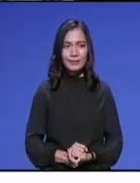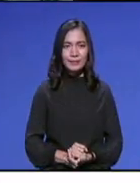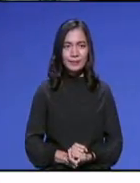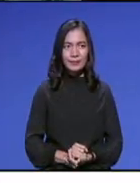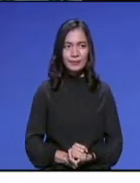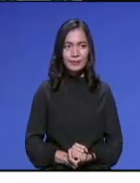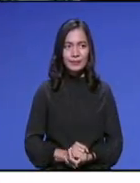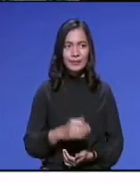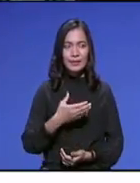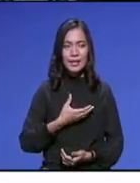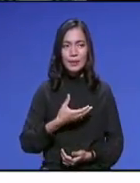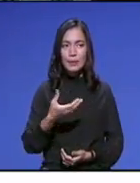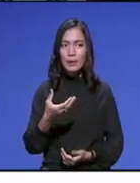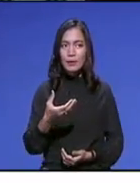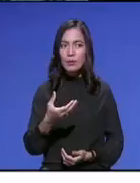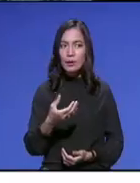Mau keluar